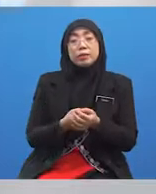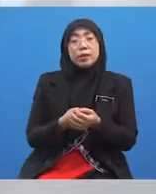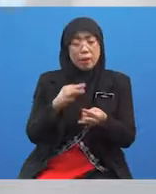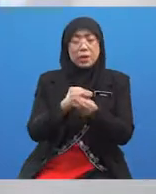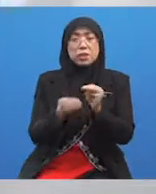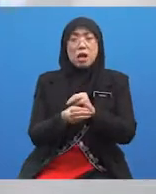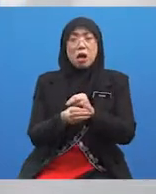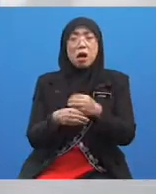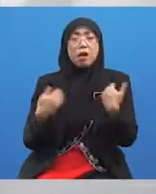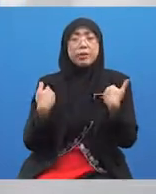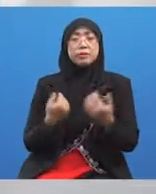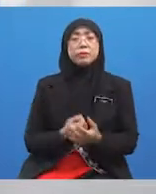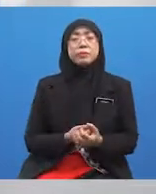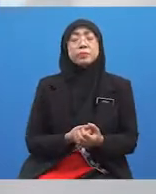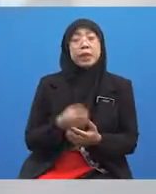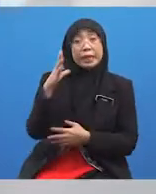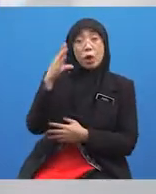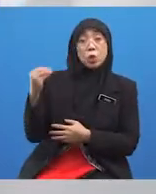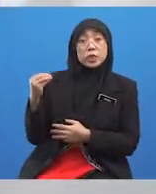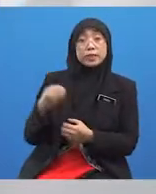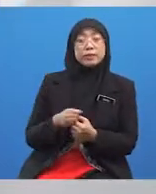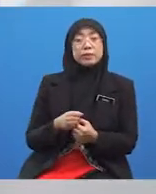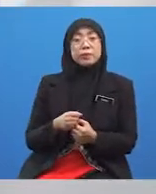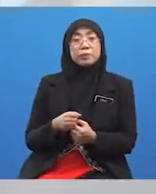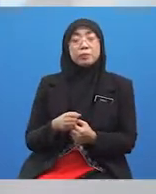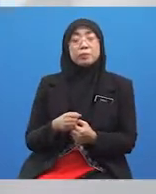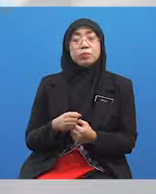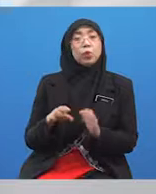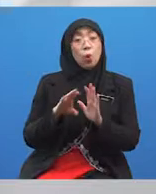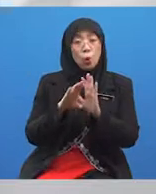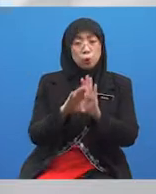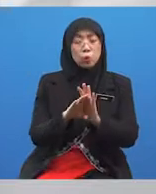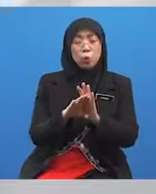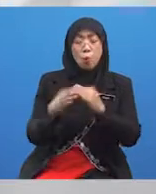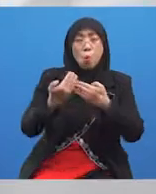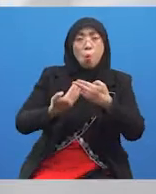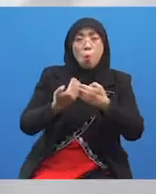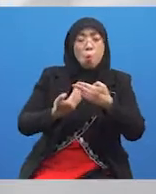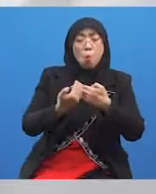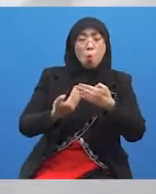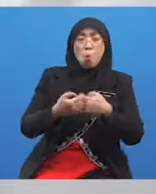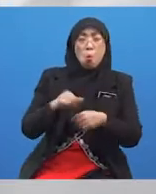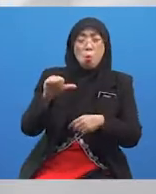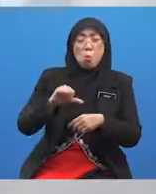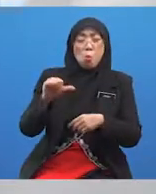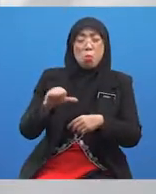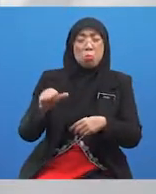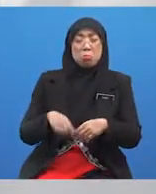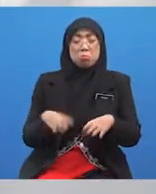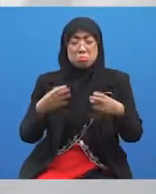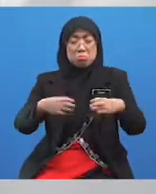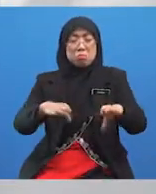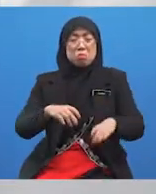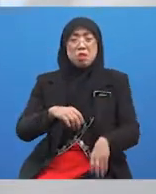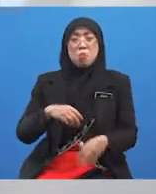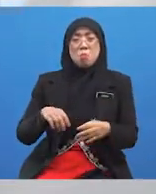timbul dalam organisasi. Contohnya, pengurus mendapati roti yang tidak tahan lama dan cepat masam dan